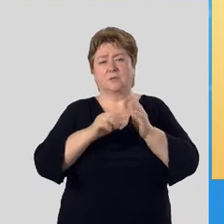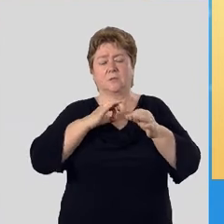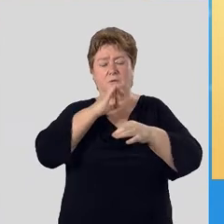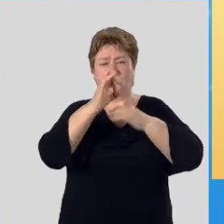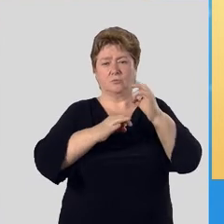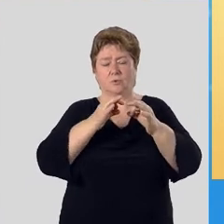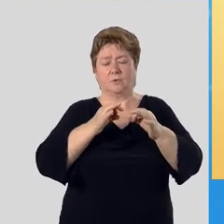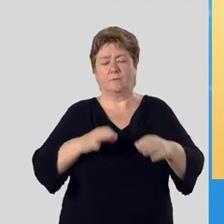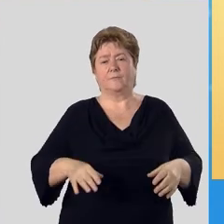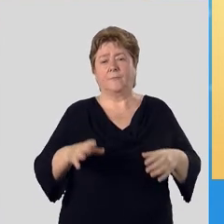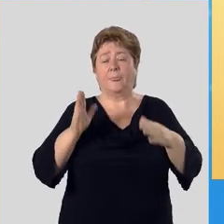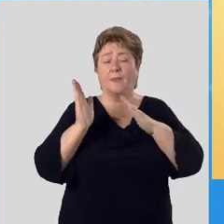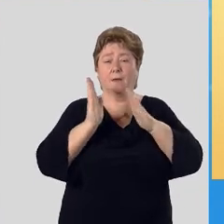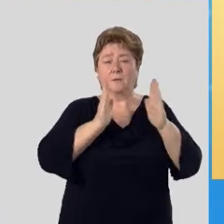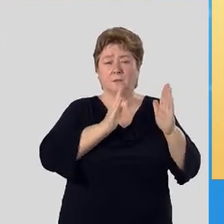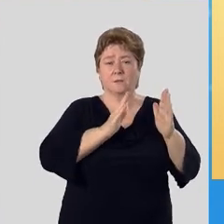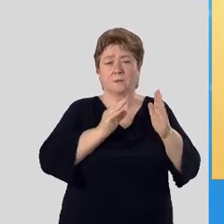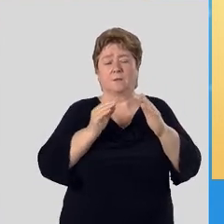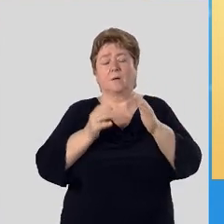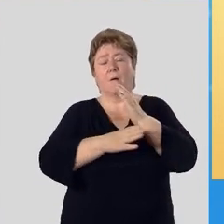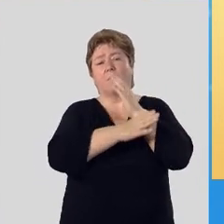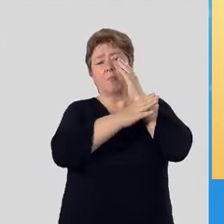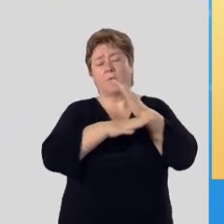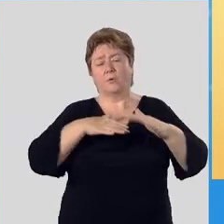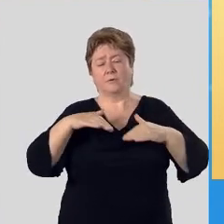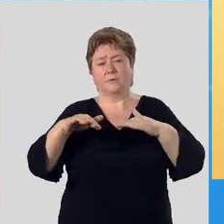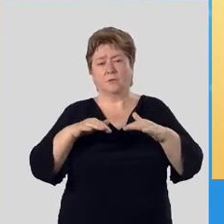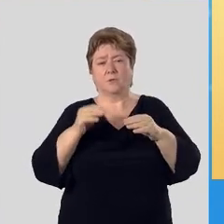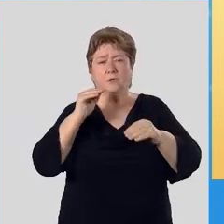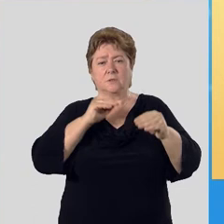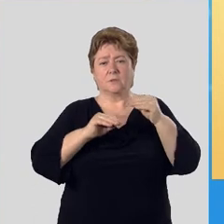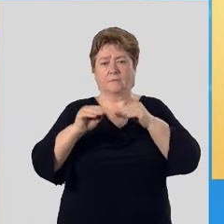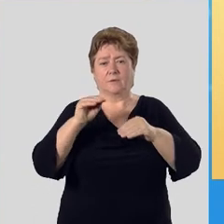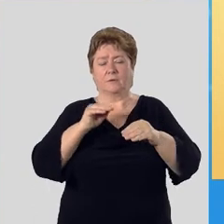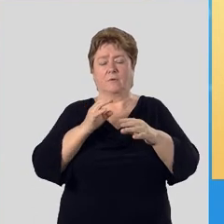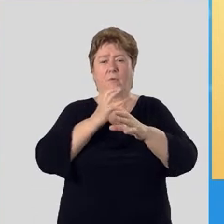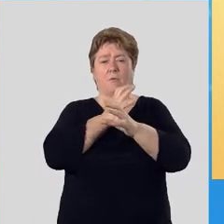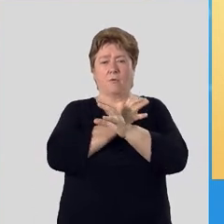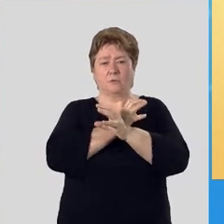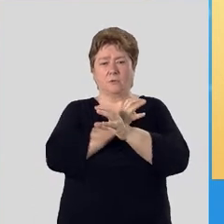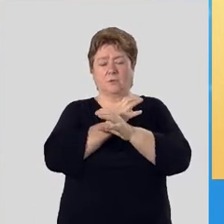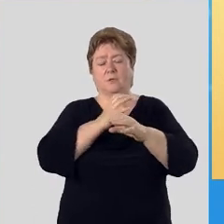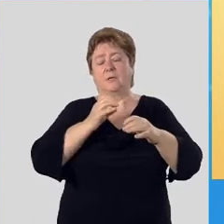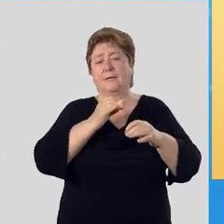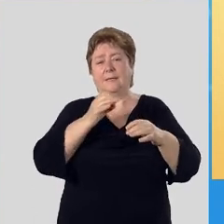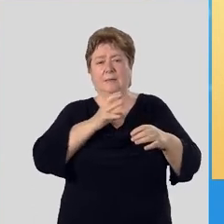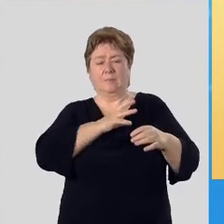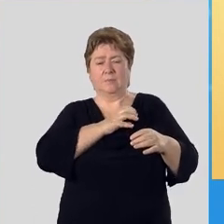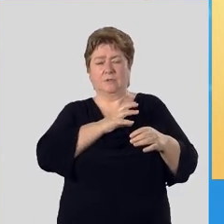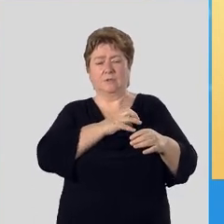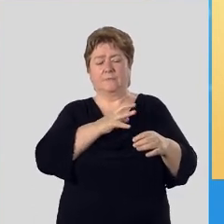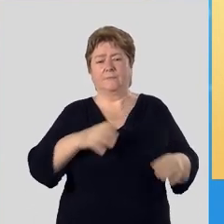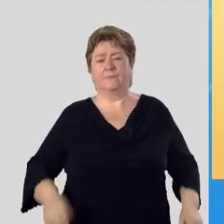суток. Систему опоры и движения составляют кости и мышцы.